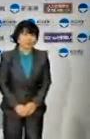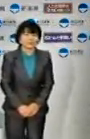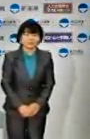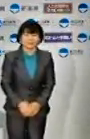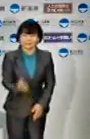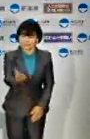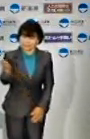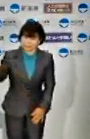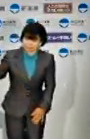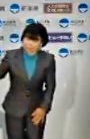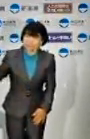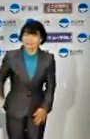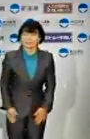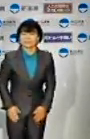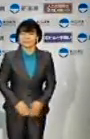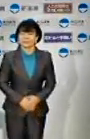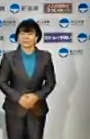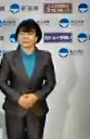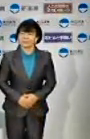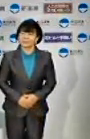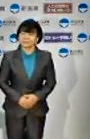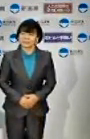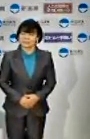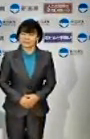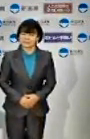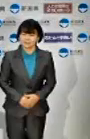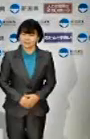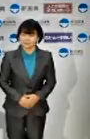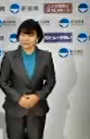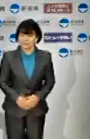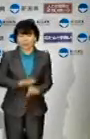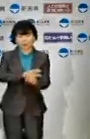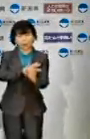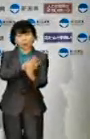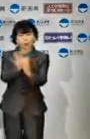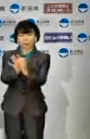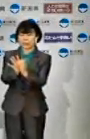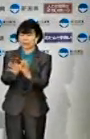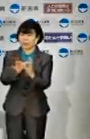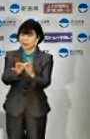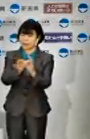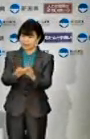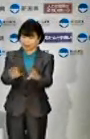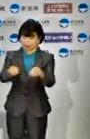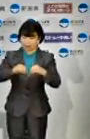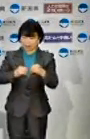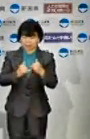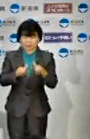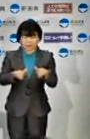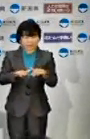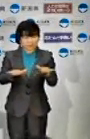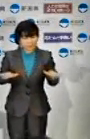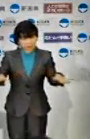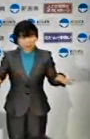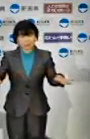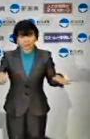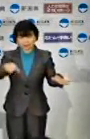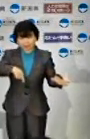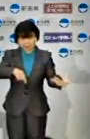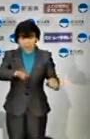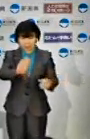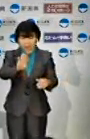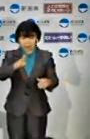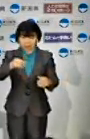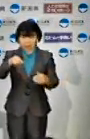はい、 新潟日報の方なんですけど、コロナの関係で感染者が増えてきている中で、県の方